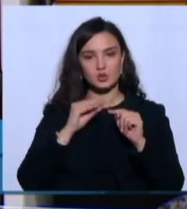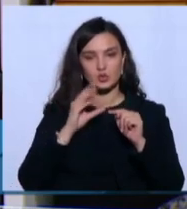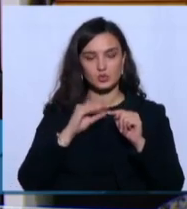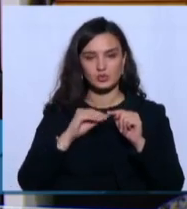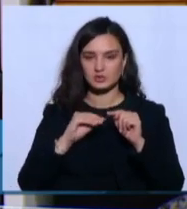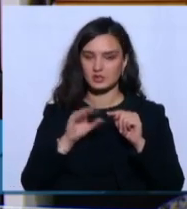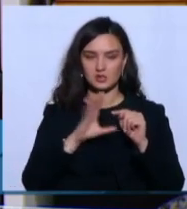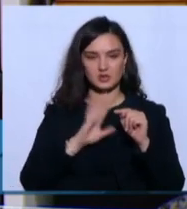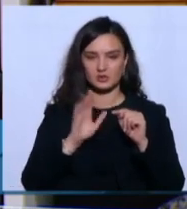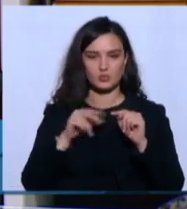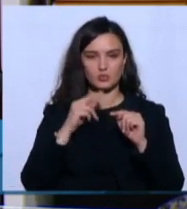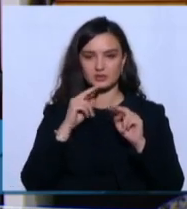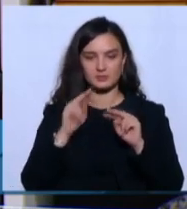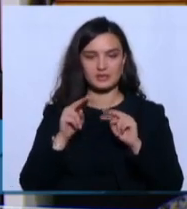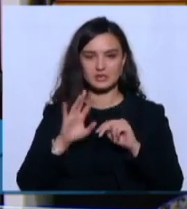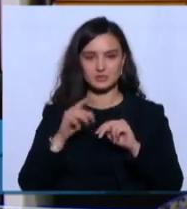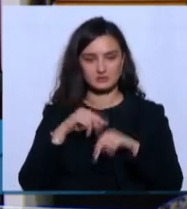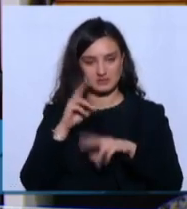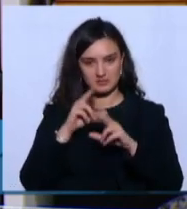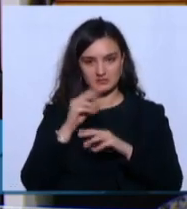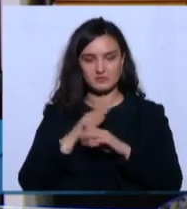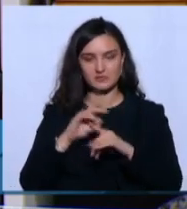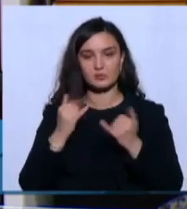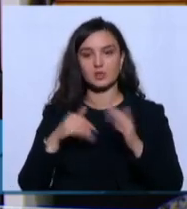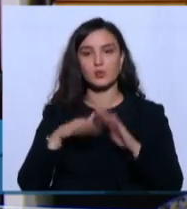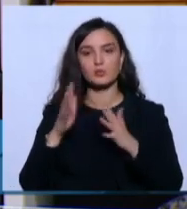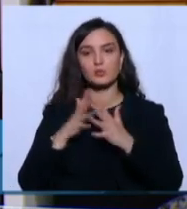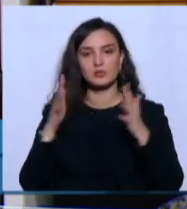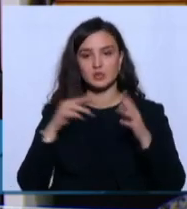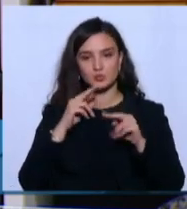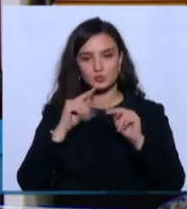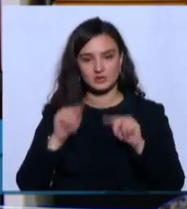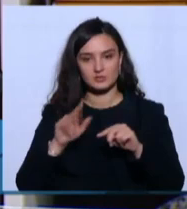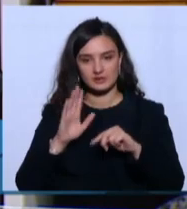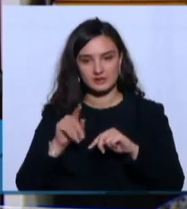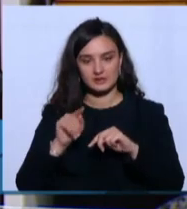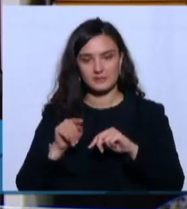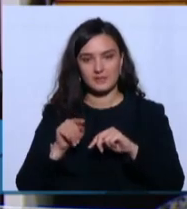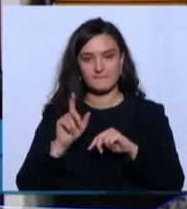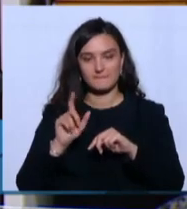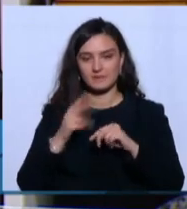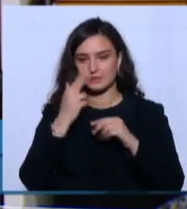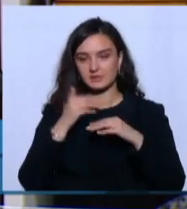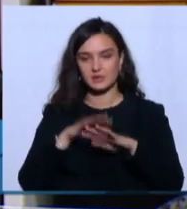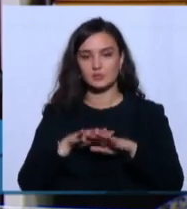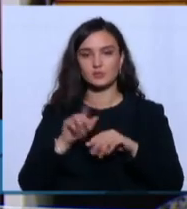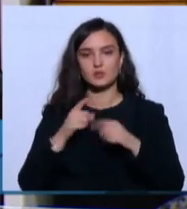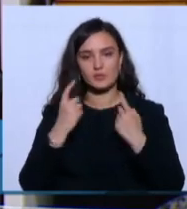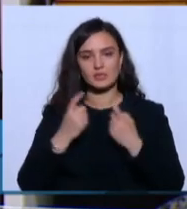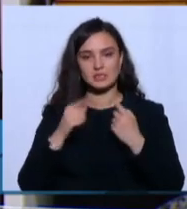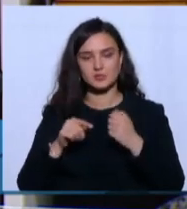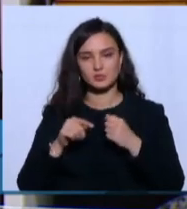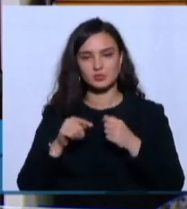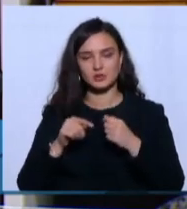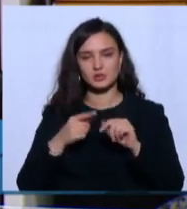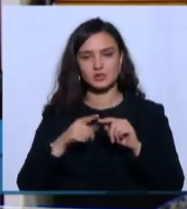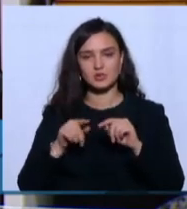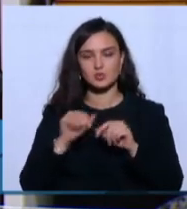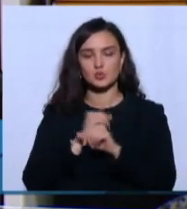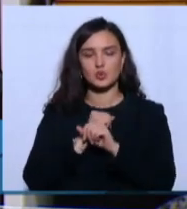არ ექცეოდა ამას ყურადღება. მე იმედი მაქვს, რომ ახლა უფრო მეტად ვთქვათ ადაპტირებული და მობილიზებული